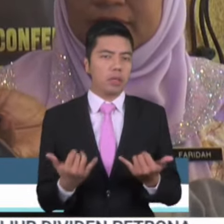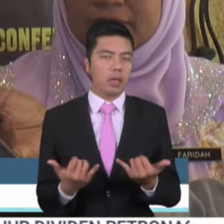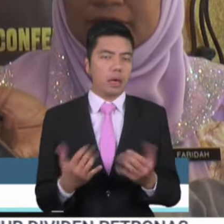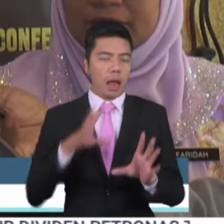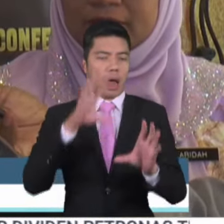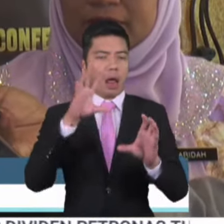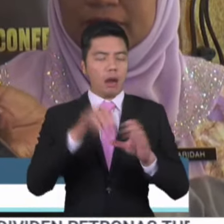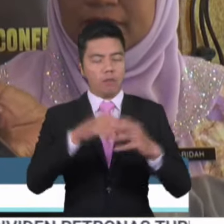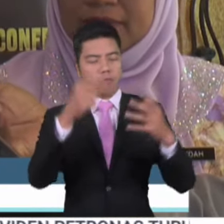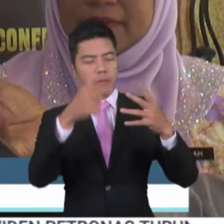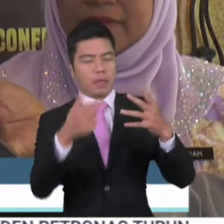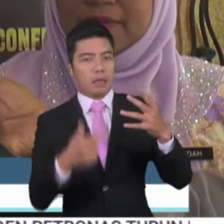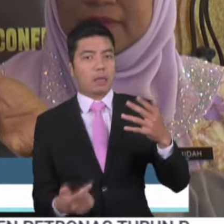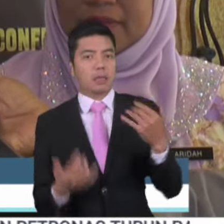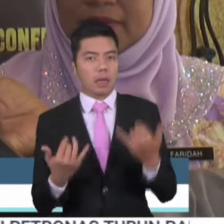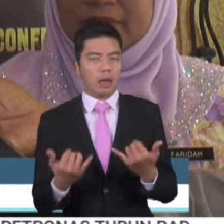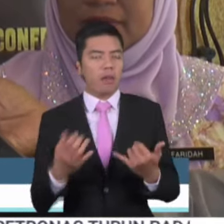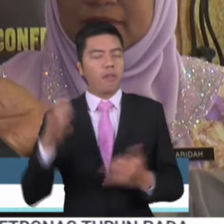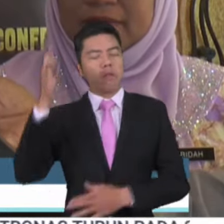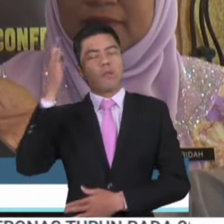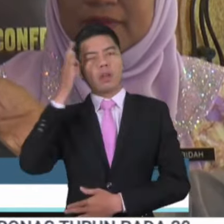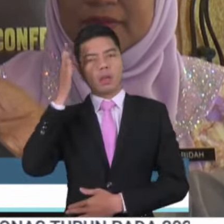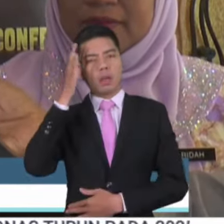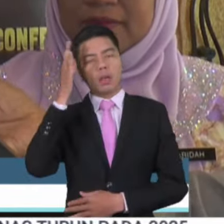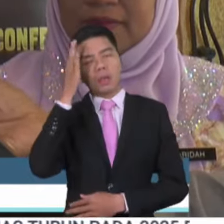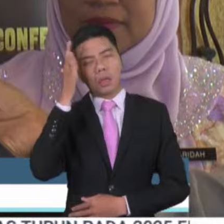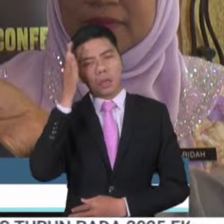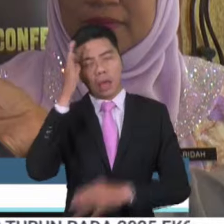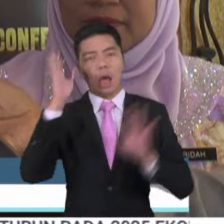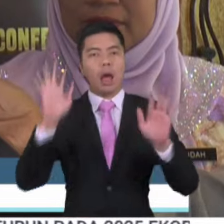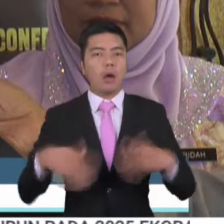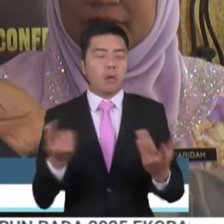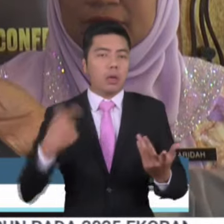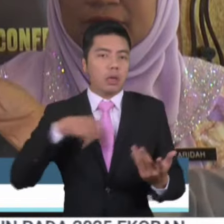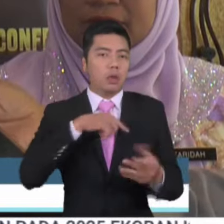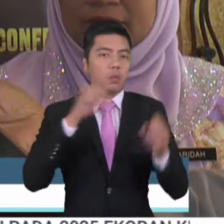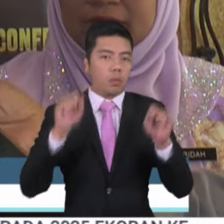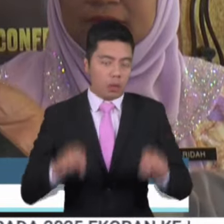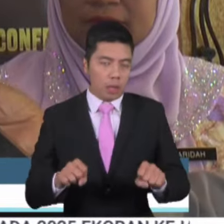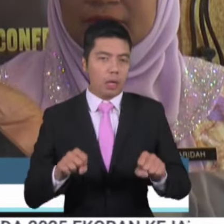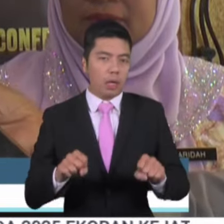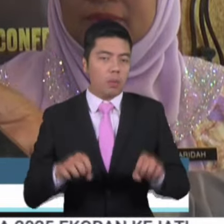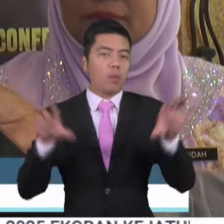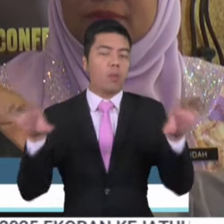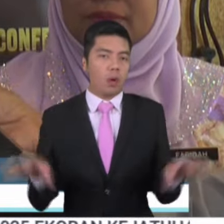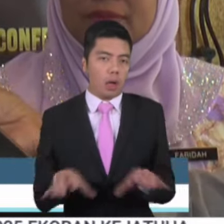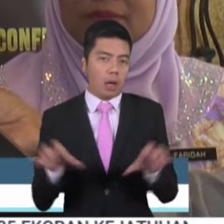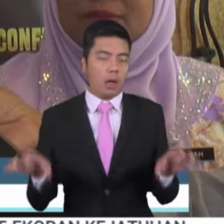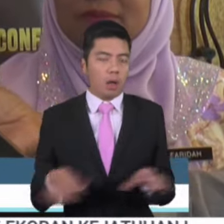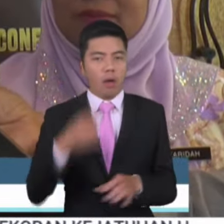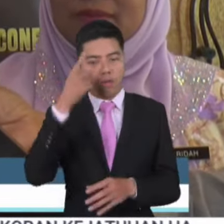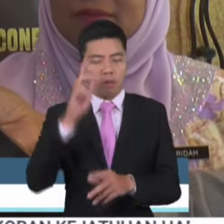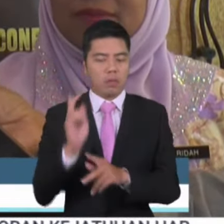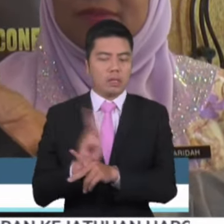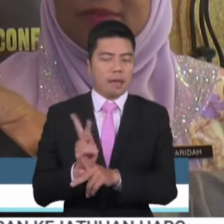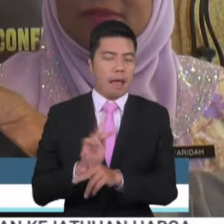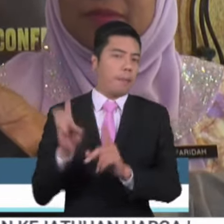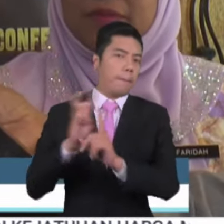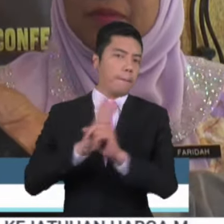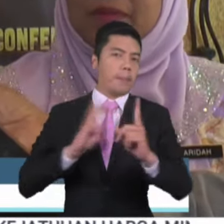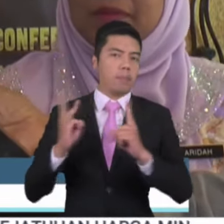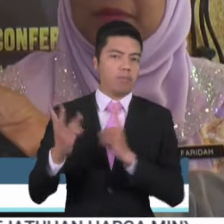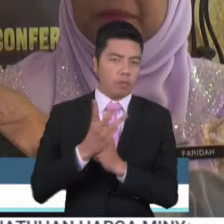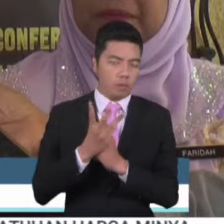dalam konteks pada hari ini kita memikirkan tentang apakah yang boleh kita lakukan untuk menjaga